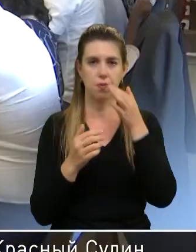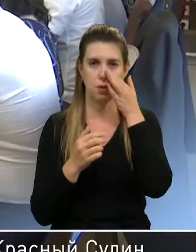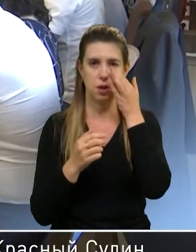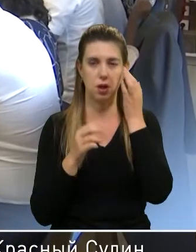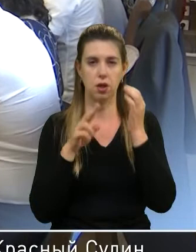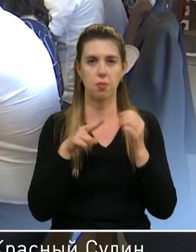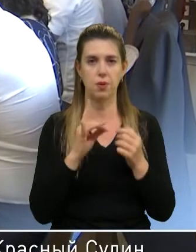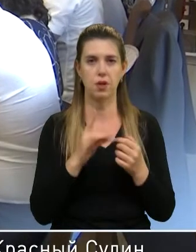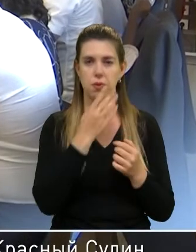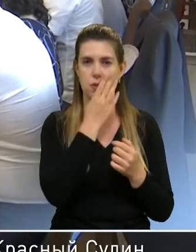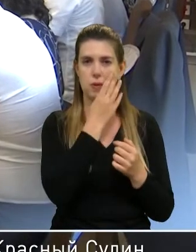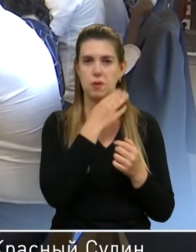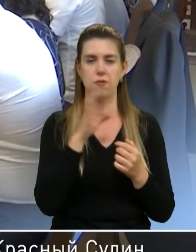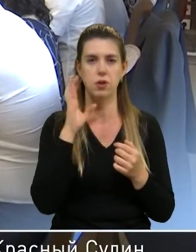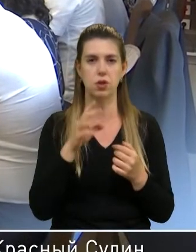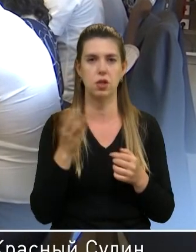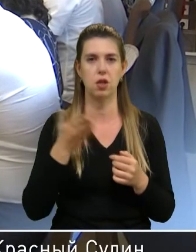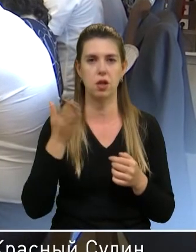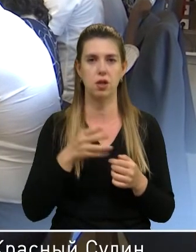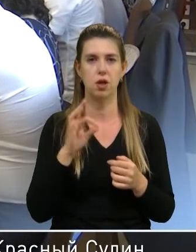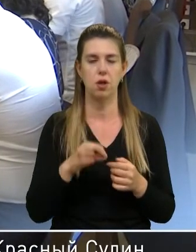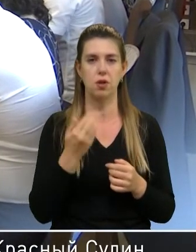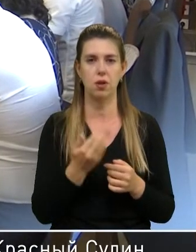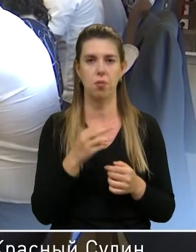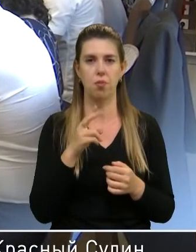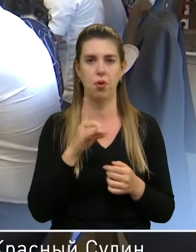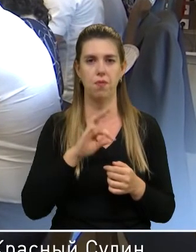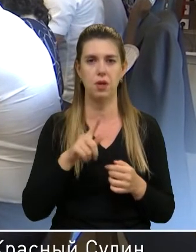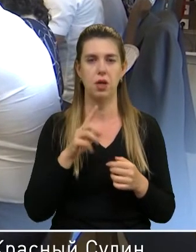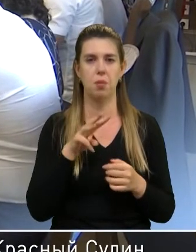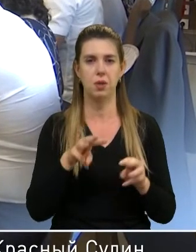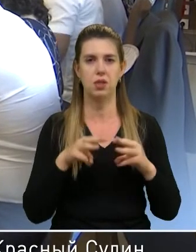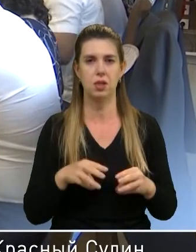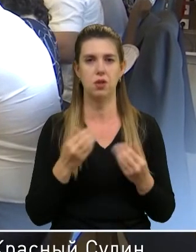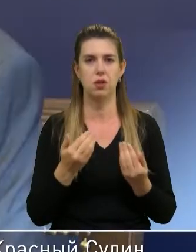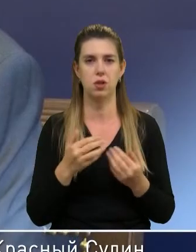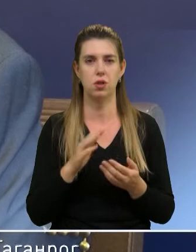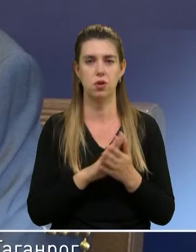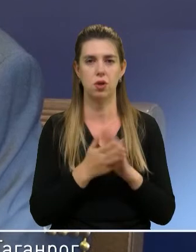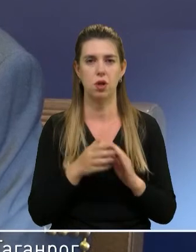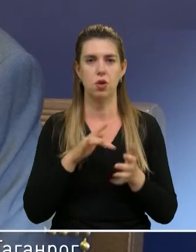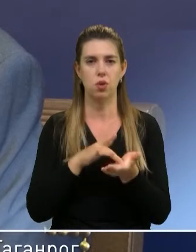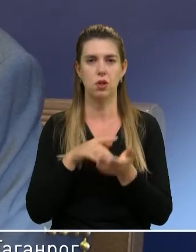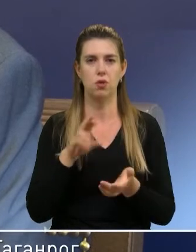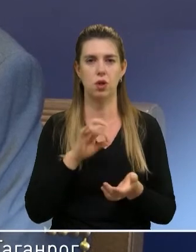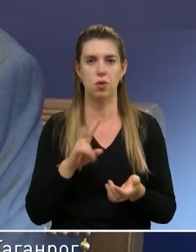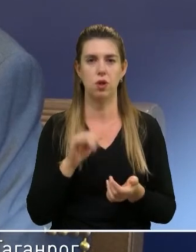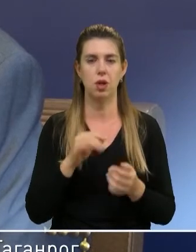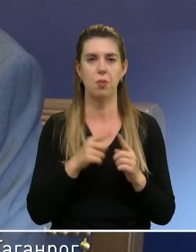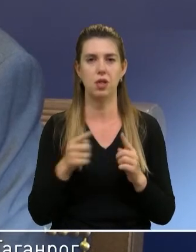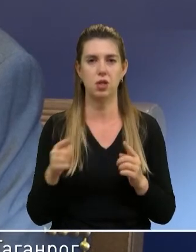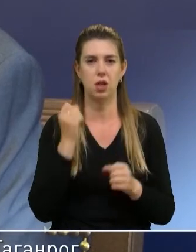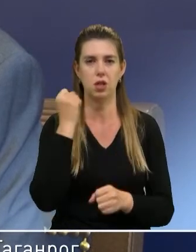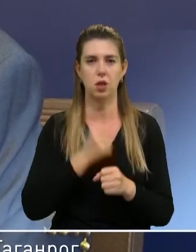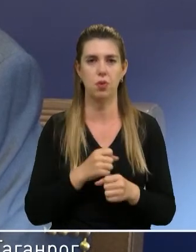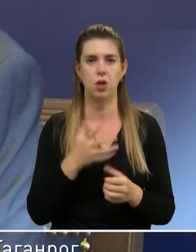КПРФ. Депутаты выслушали доклады от представителей профильных министерств о нынешнем состоянии туризма на Дону и предложили